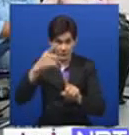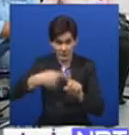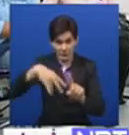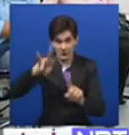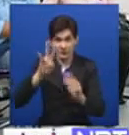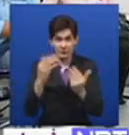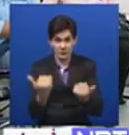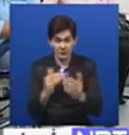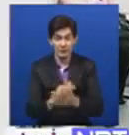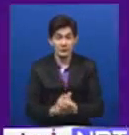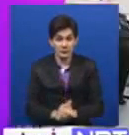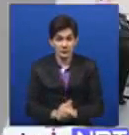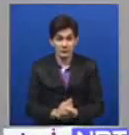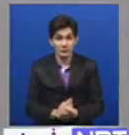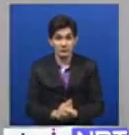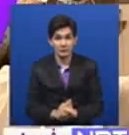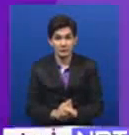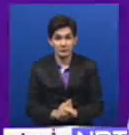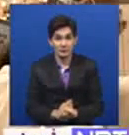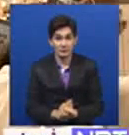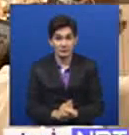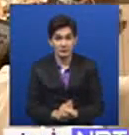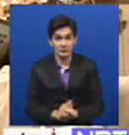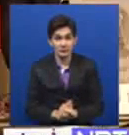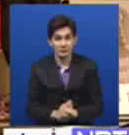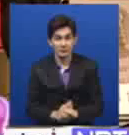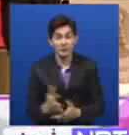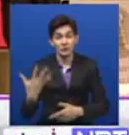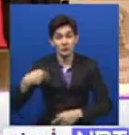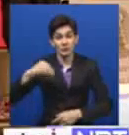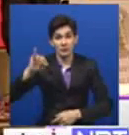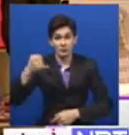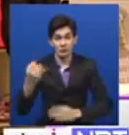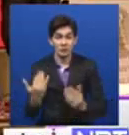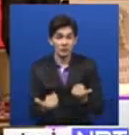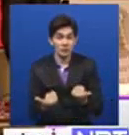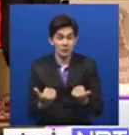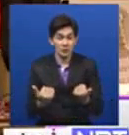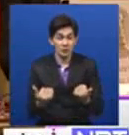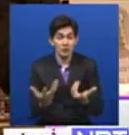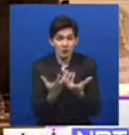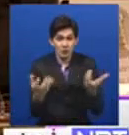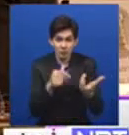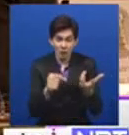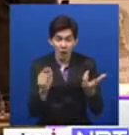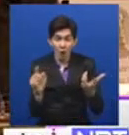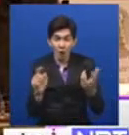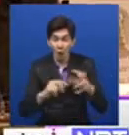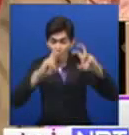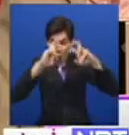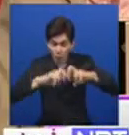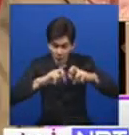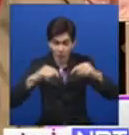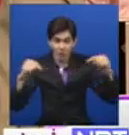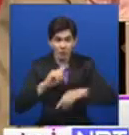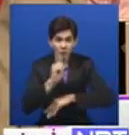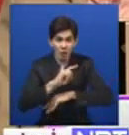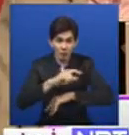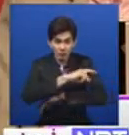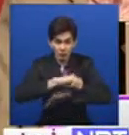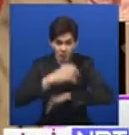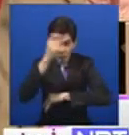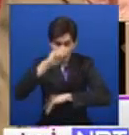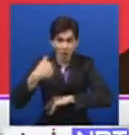กฎาคมนี้จุฬาลงกรณ์มหาวิทยาลัยเปิดตัวผลงานวิจัยคณะวิศวกรรมจุฬาโมเด